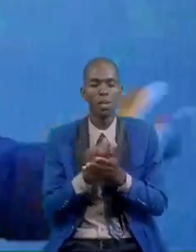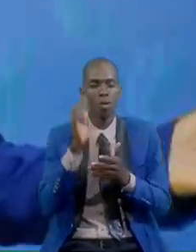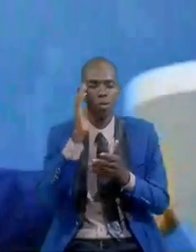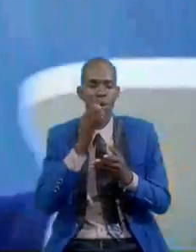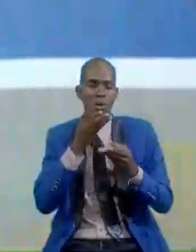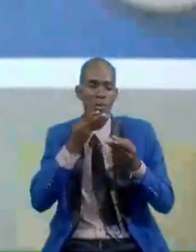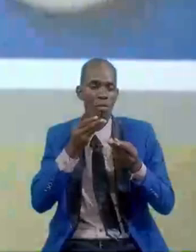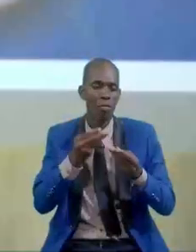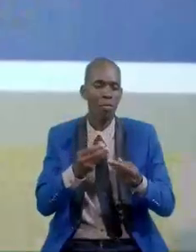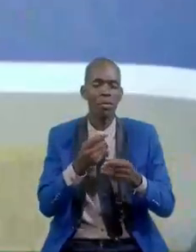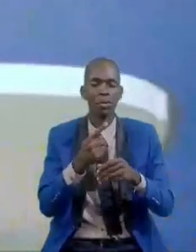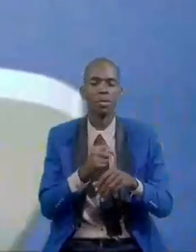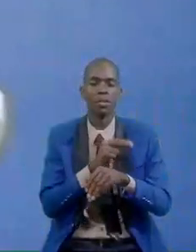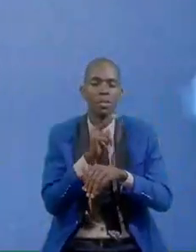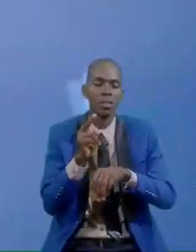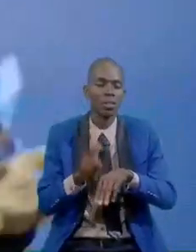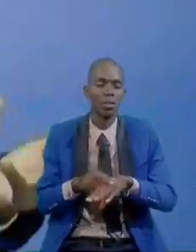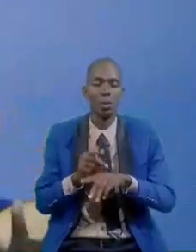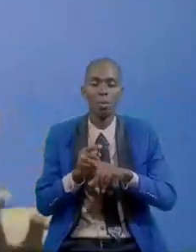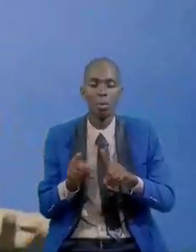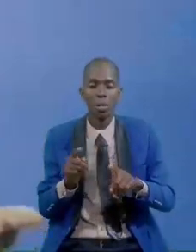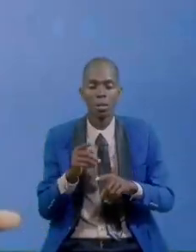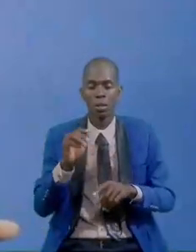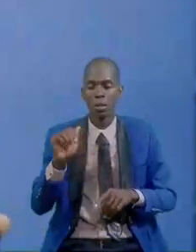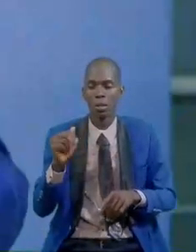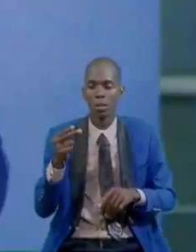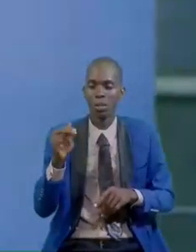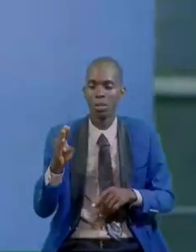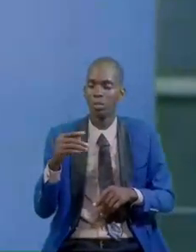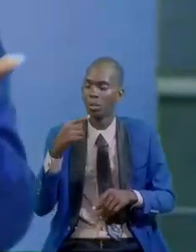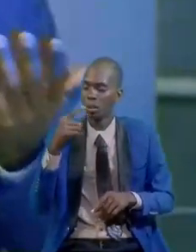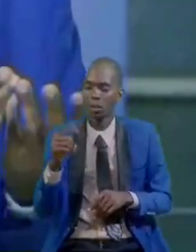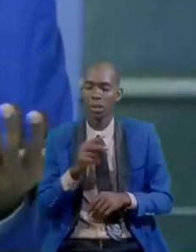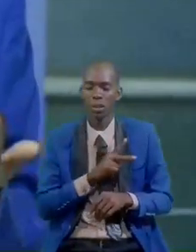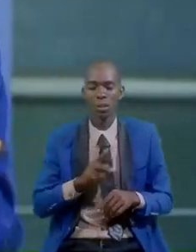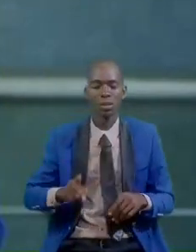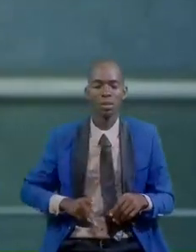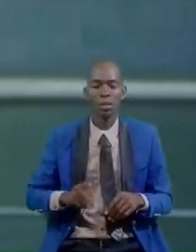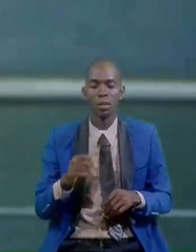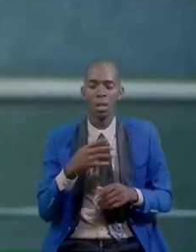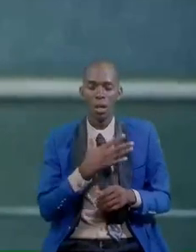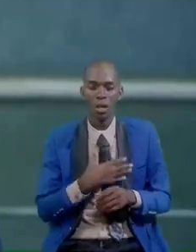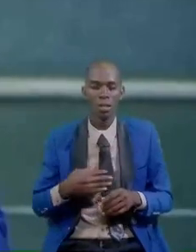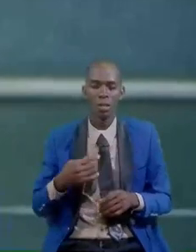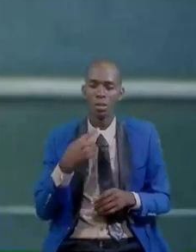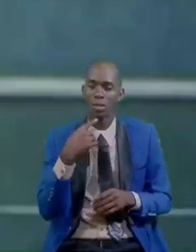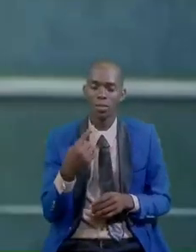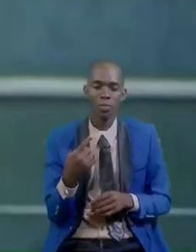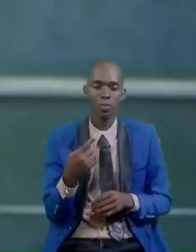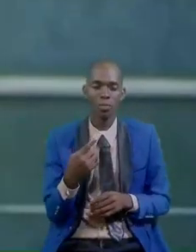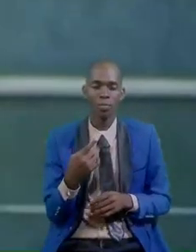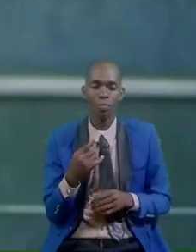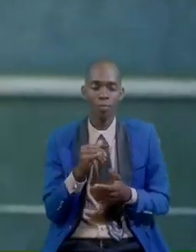alimenter la nation. Mais il a dit à Abdias, le roi, a commencé